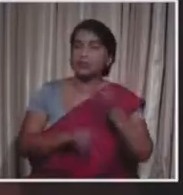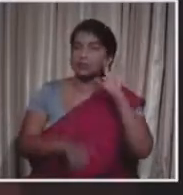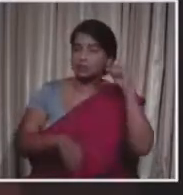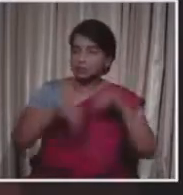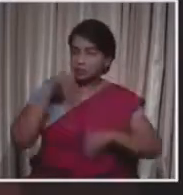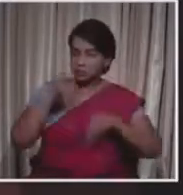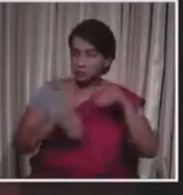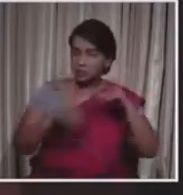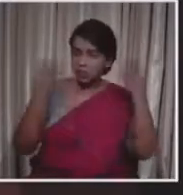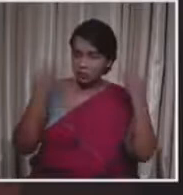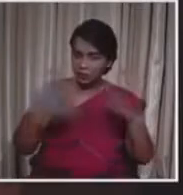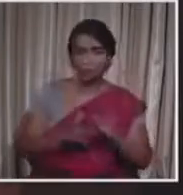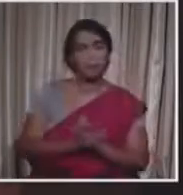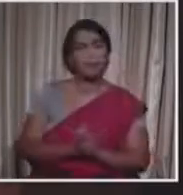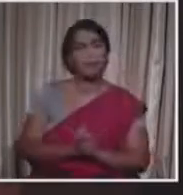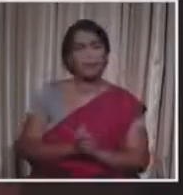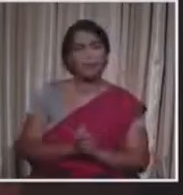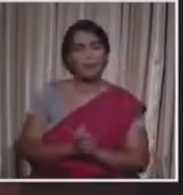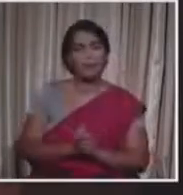ජනාධිපතිවරණයක් පැවැත්වුණා